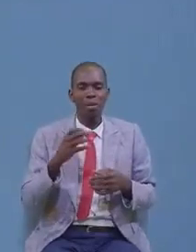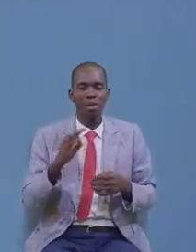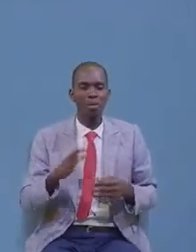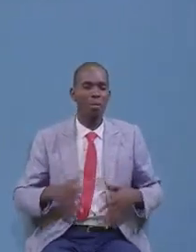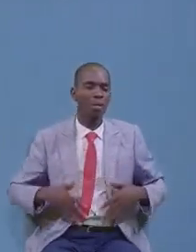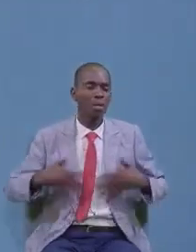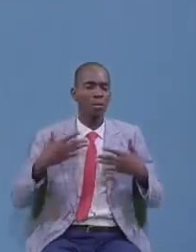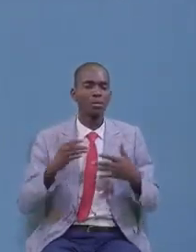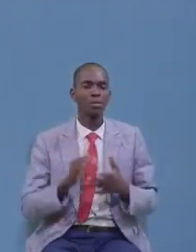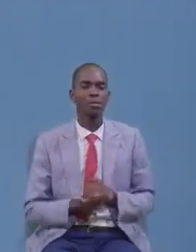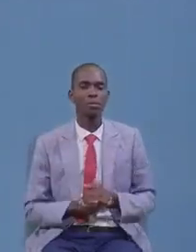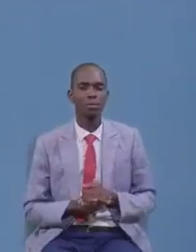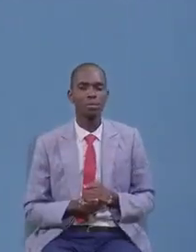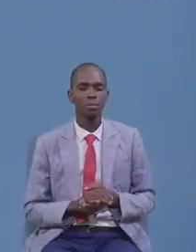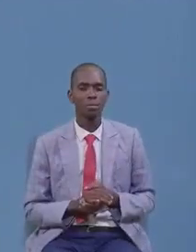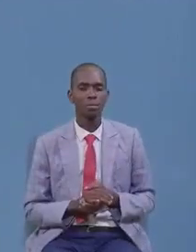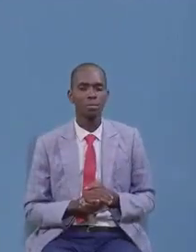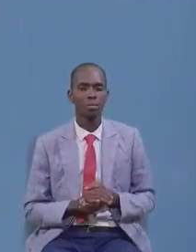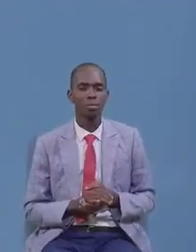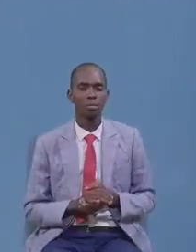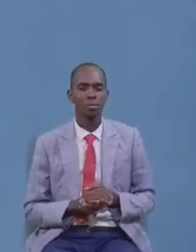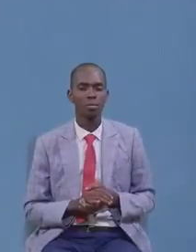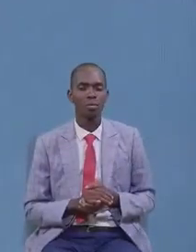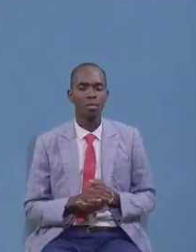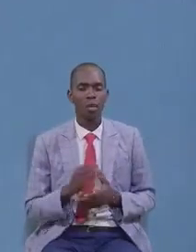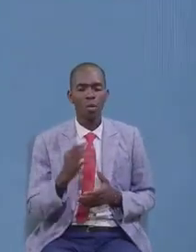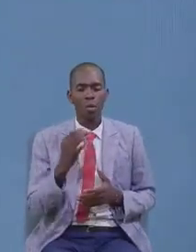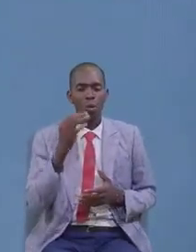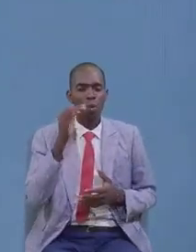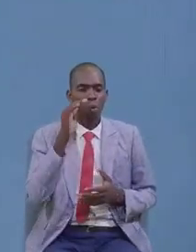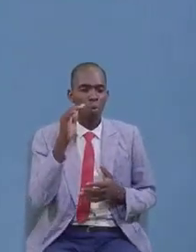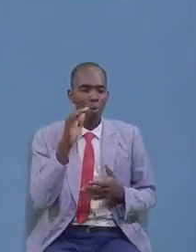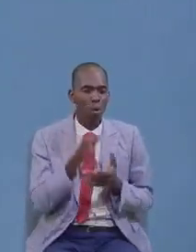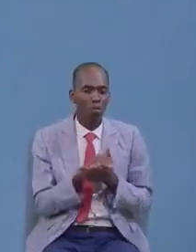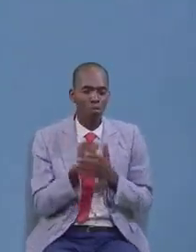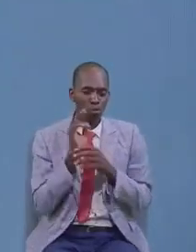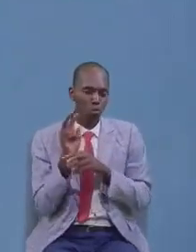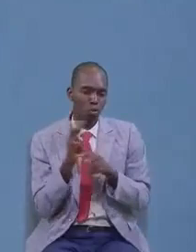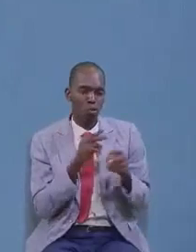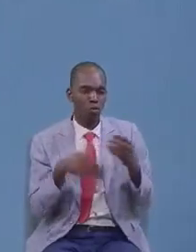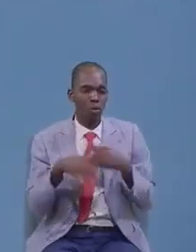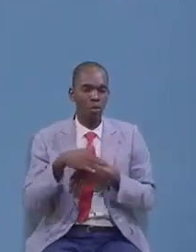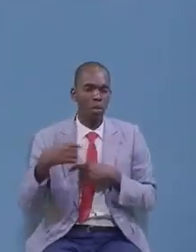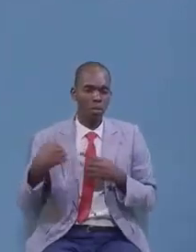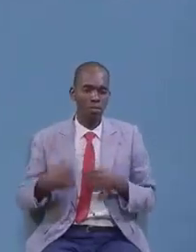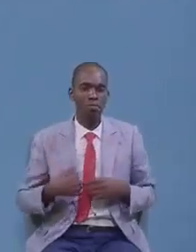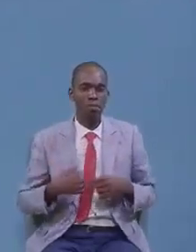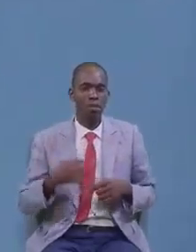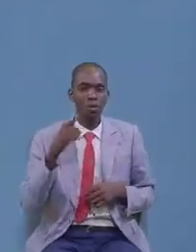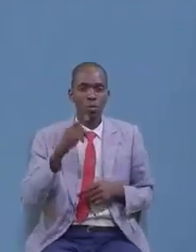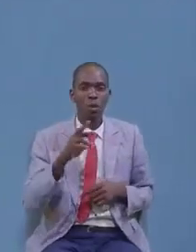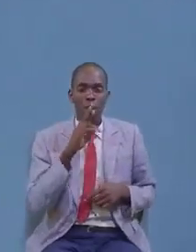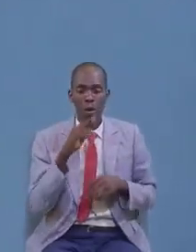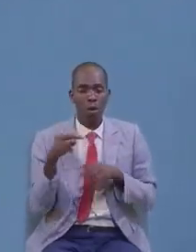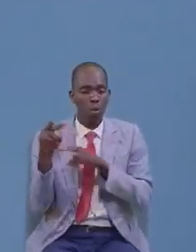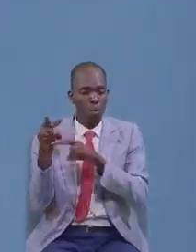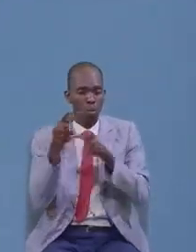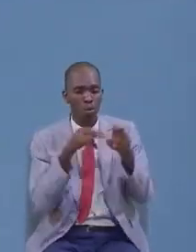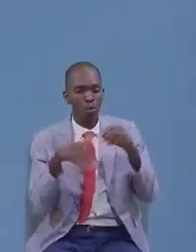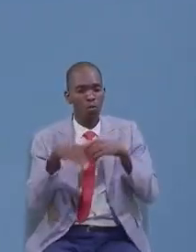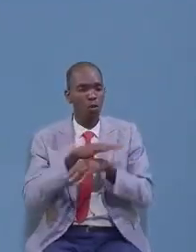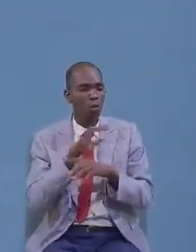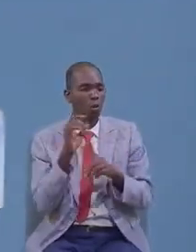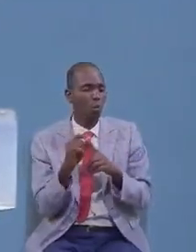లేక జీవ ధారలు బయలుదేరి వెళ్ళును. Watch over your heart. మీ హృదయాన్ని గమనించుకోండి. You're watching over your words. మీ